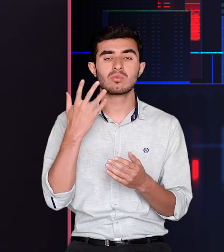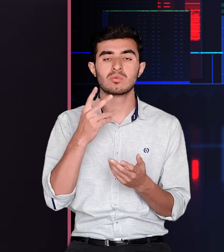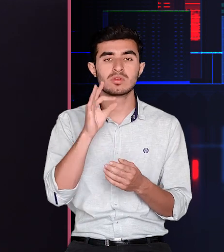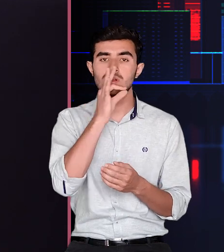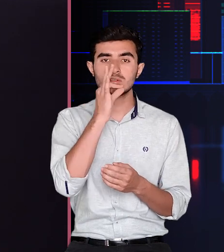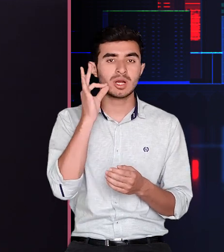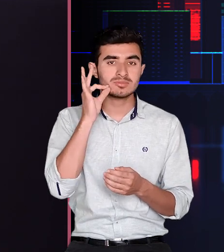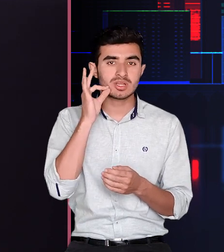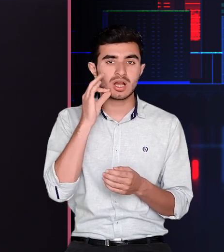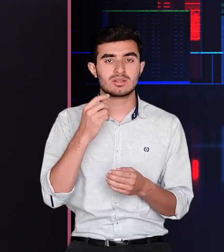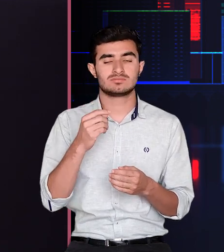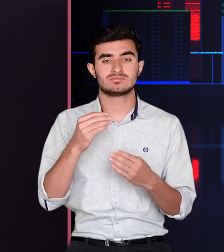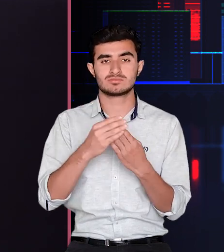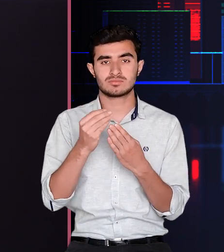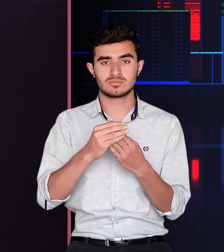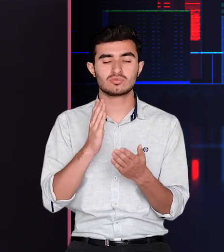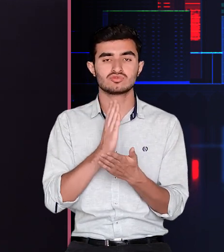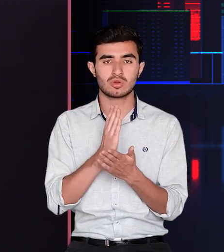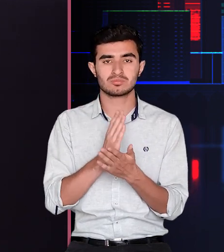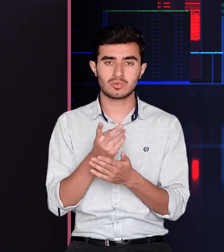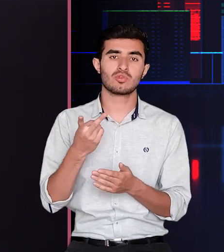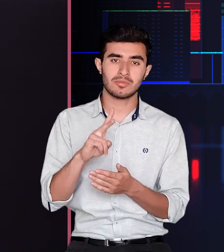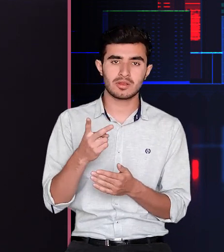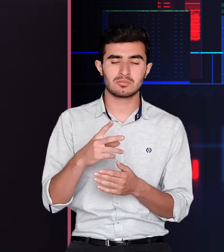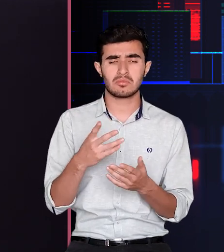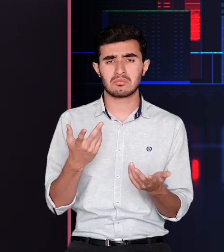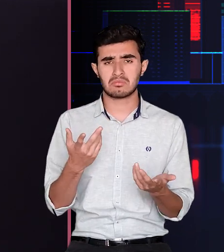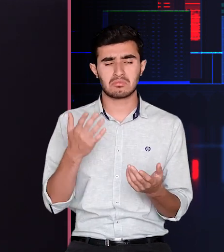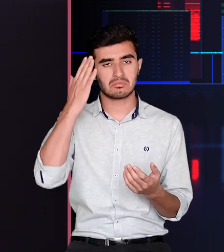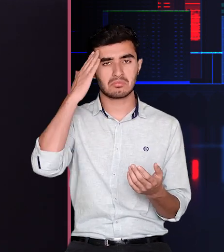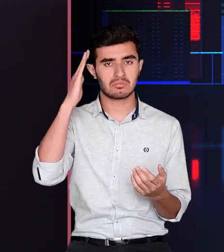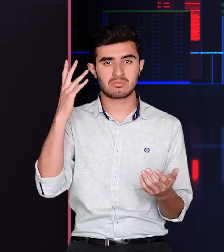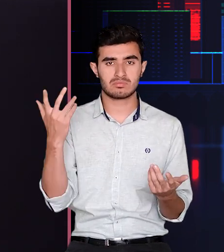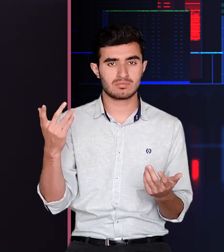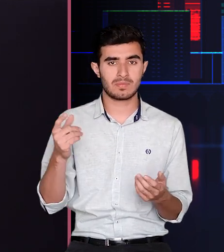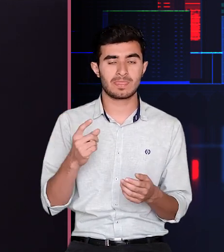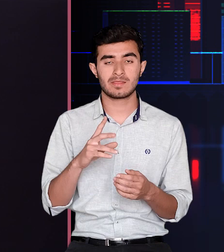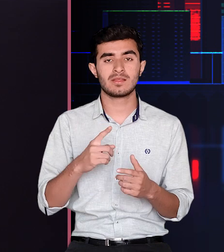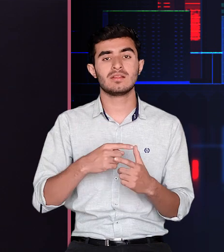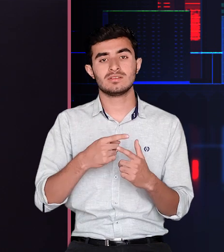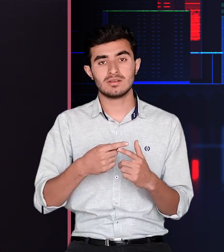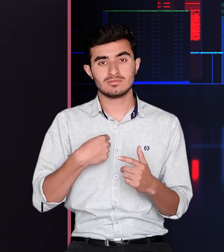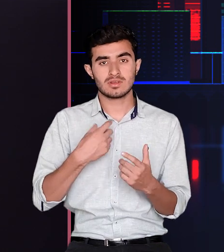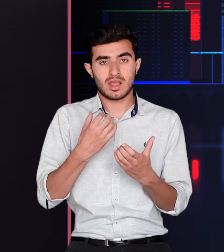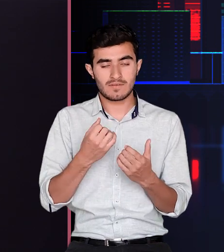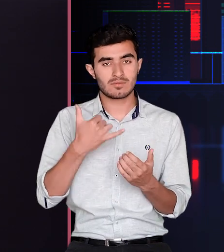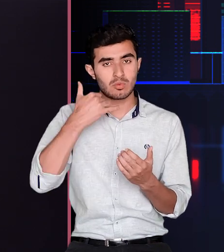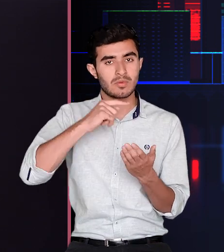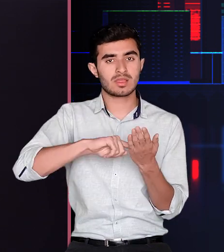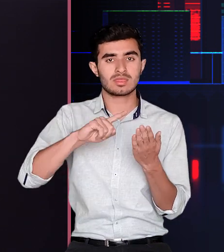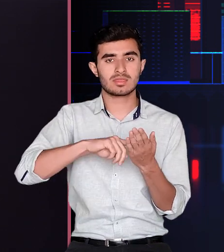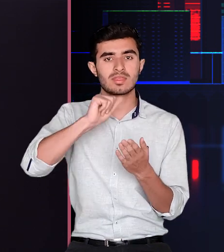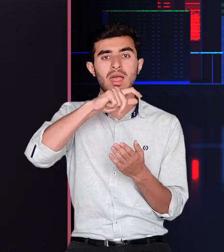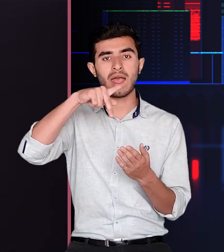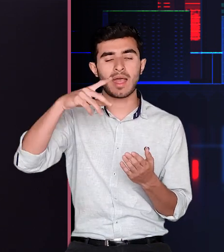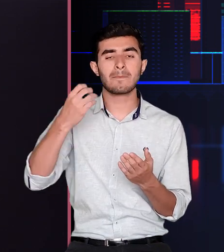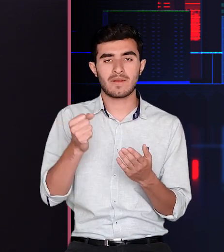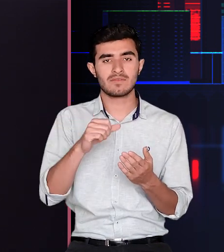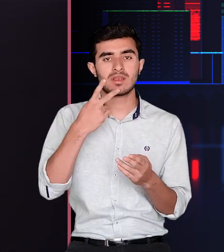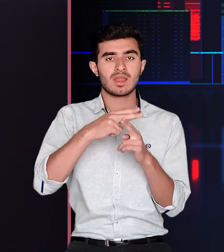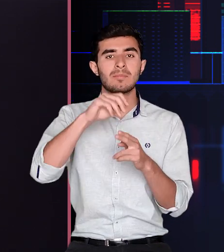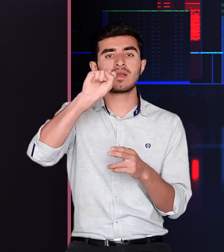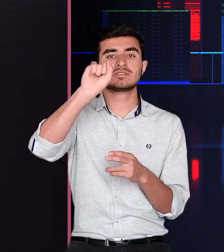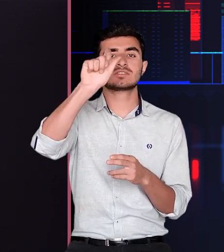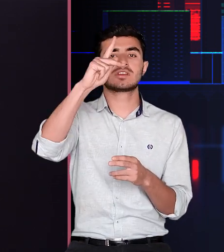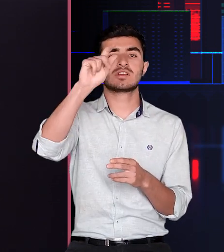डिले हो गई है, बार बार डिले हो रही है। तो उस वक्त मेरे पास एक थी स्काई ऐप, एस्ट्रोनॉमी में होती है स्काई ऐप, जिससे आप